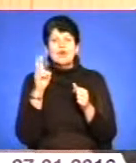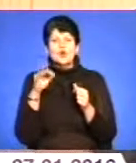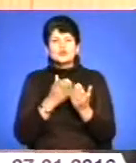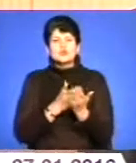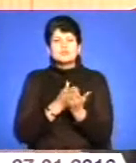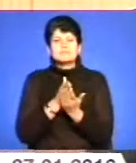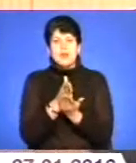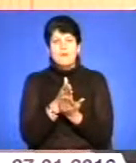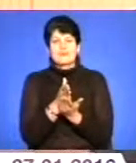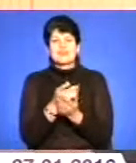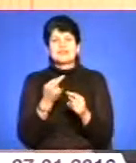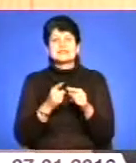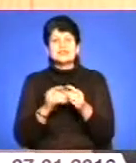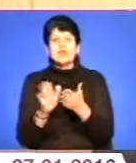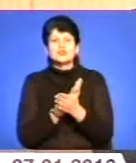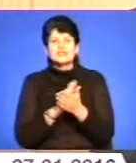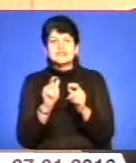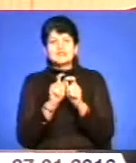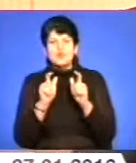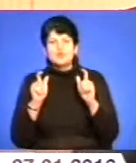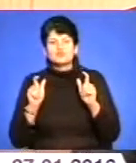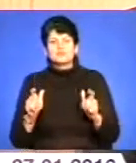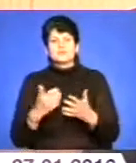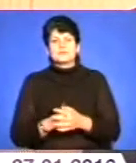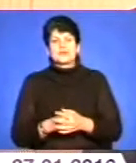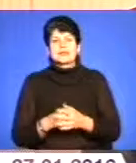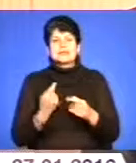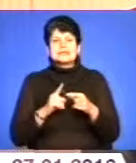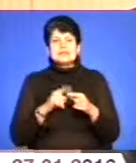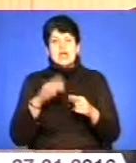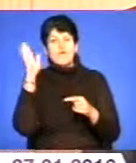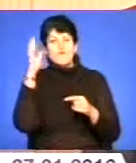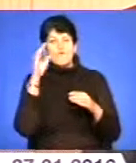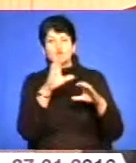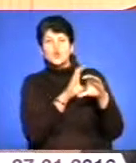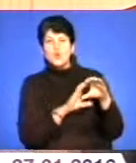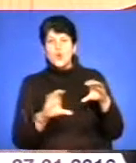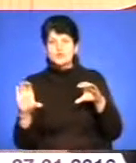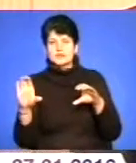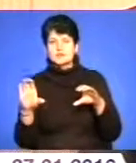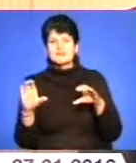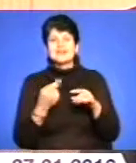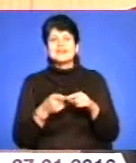спрямованих. Це очисні споруди, це водогони,